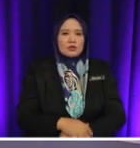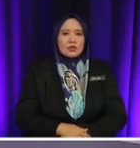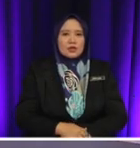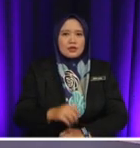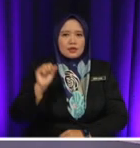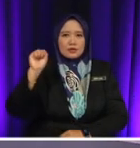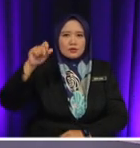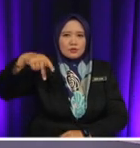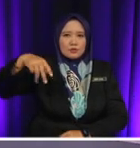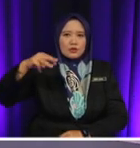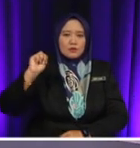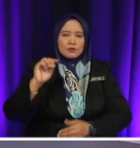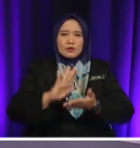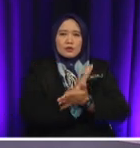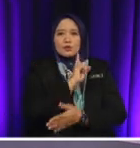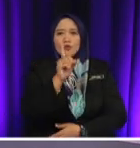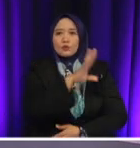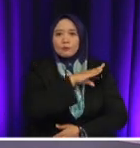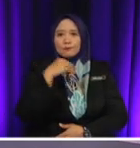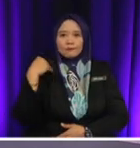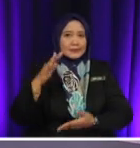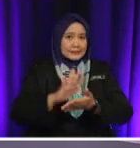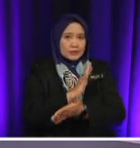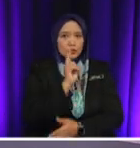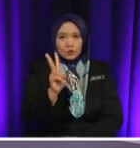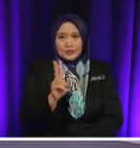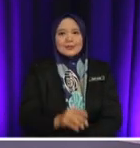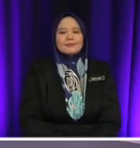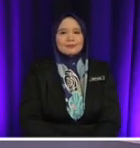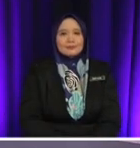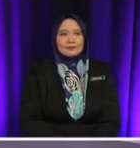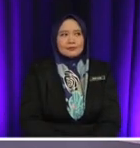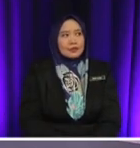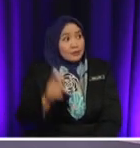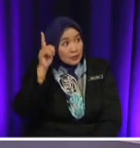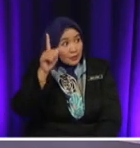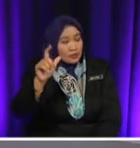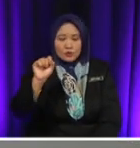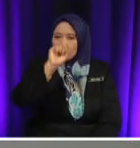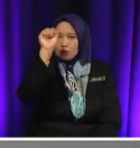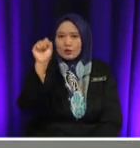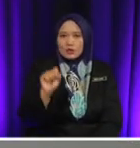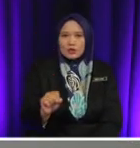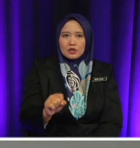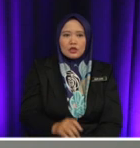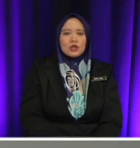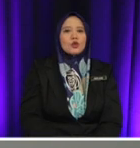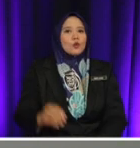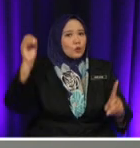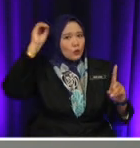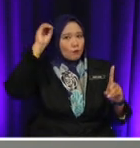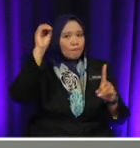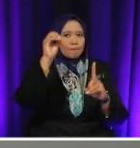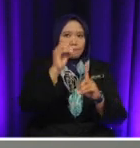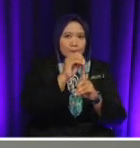kertas du Oke kita mulakan dengan kertas tu iaitu soalan dalam bentuk soalan objektif okey rasanya